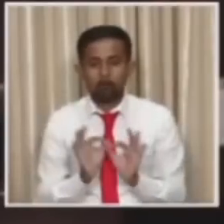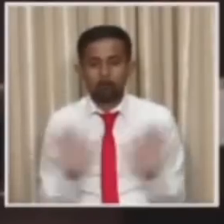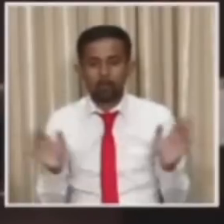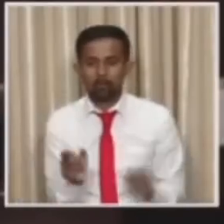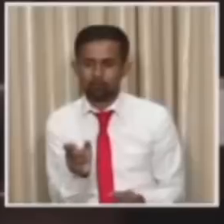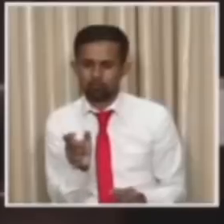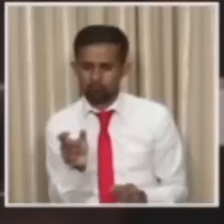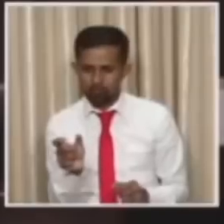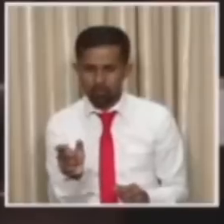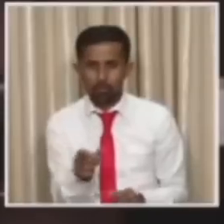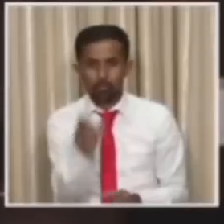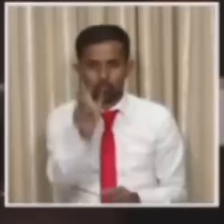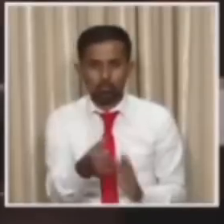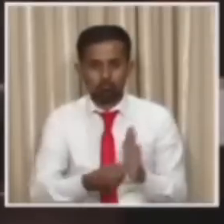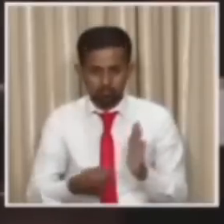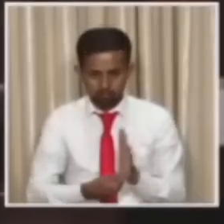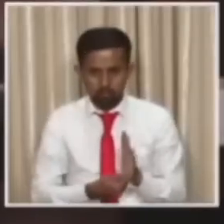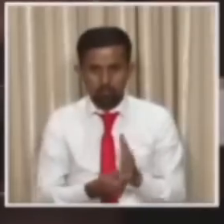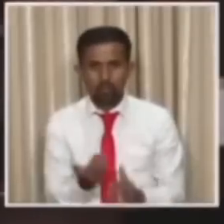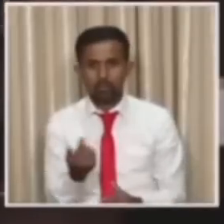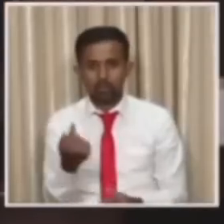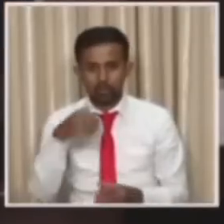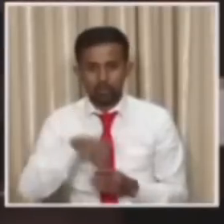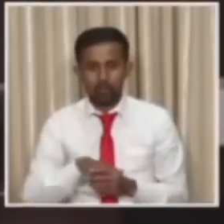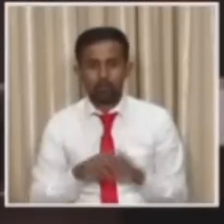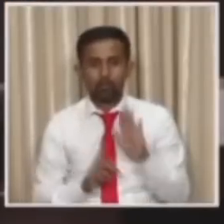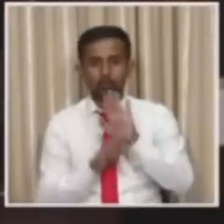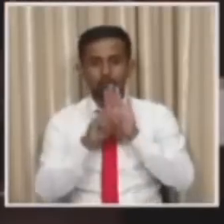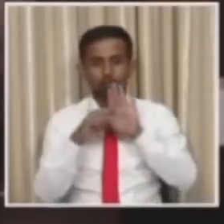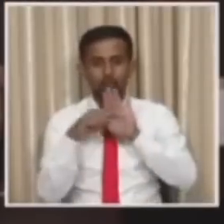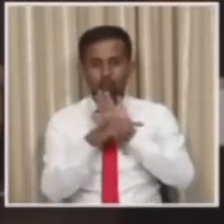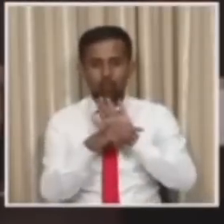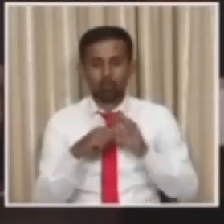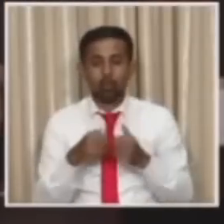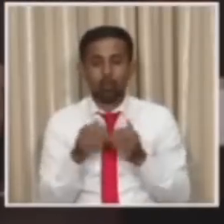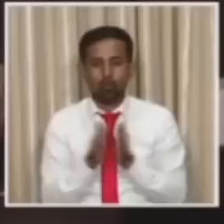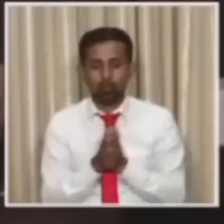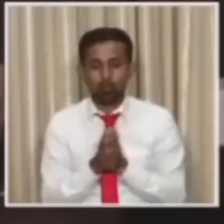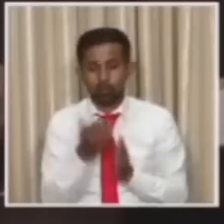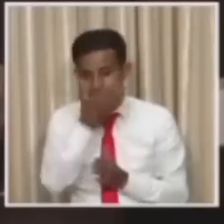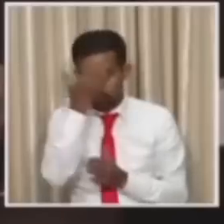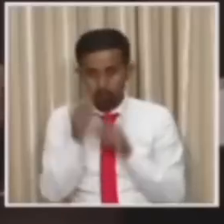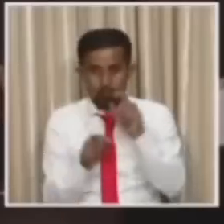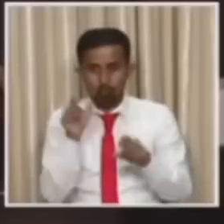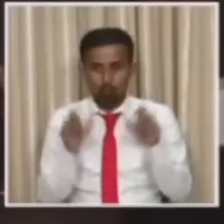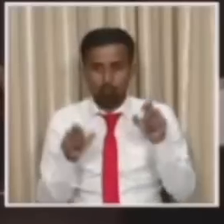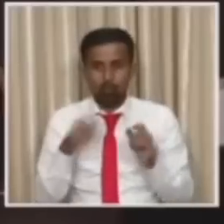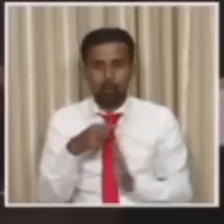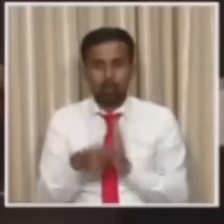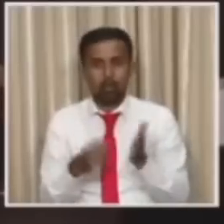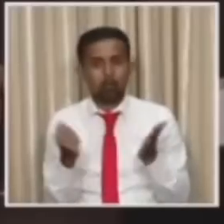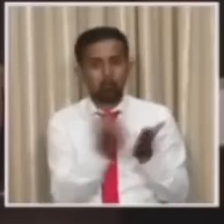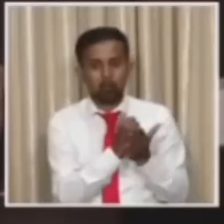இந்த நாட்டிலே நாங்கள் வடக்கு கிழக்கில் இருக்கும் தமிழ் மக்கள் இந்த நாடு அழிவு பாதையிலே போவதை நாங்கள் விரும்பவில்லை. எங்களுக்கான நிரந்தரமான ஒரு அரசியல் தீர்வை வழங்குவது